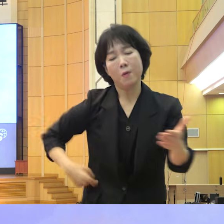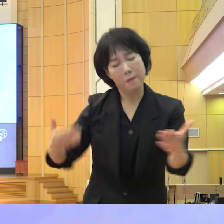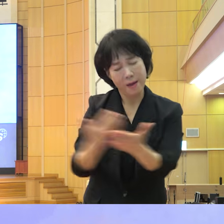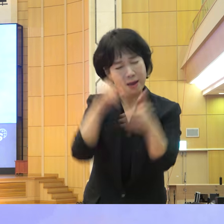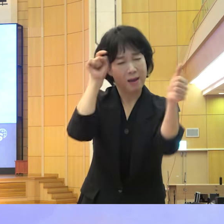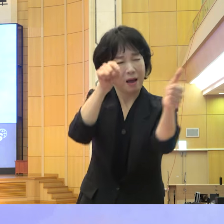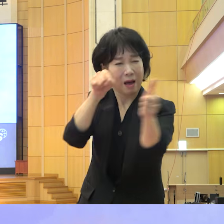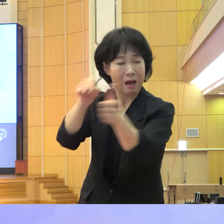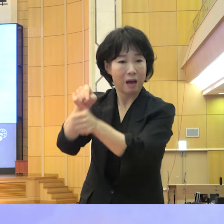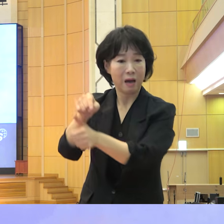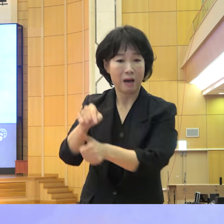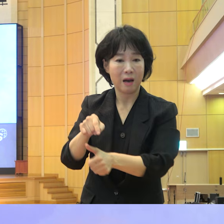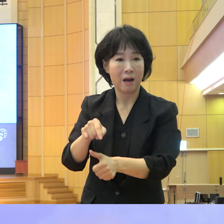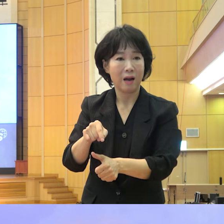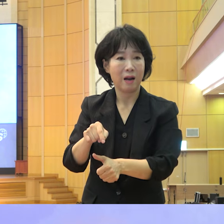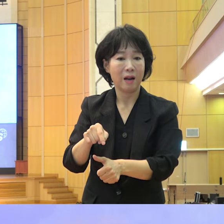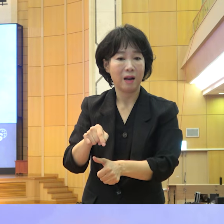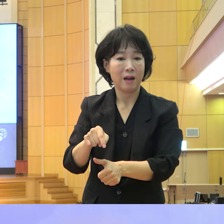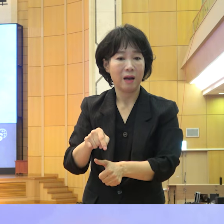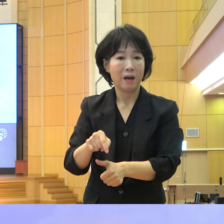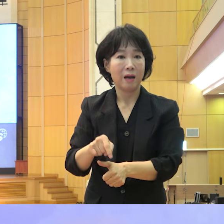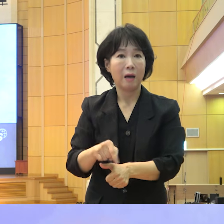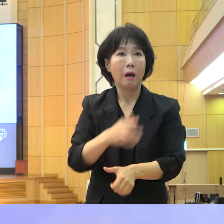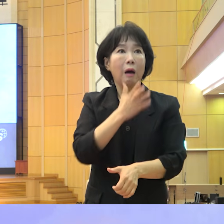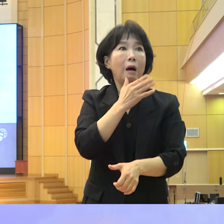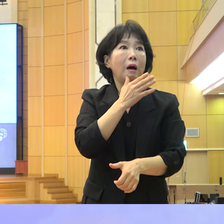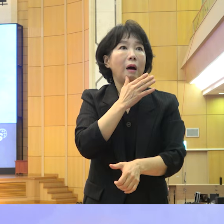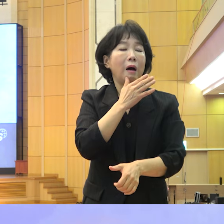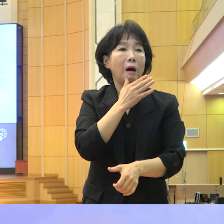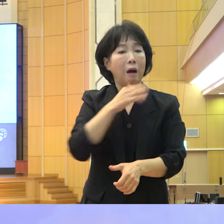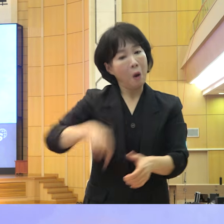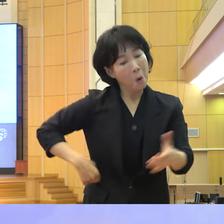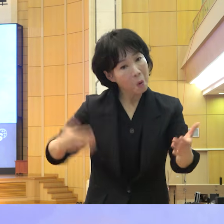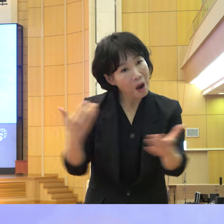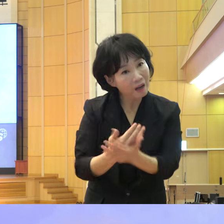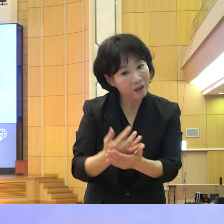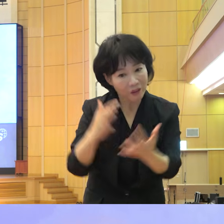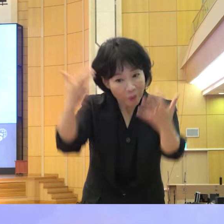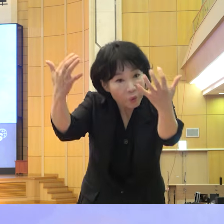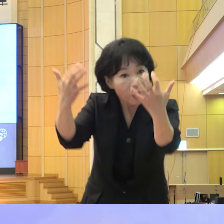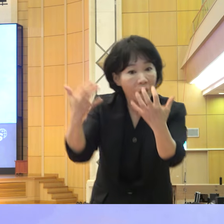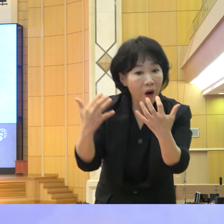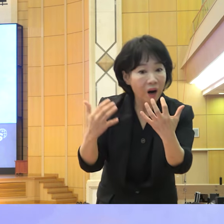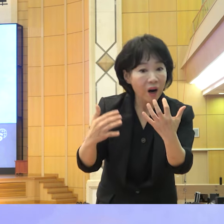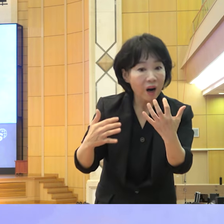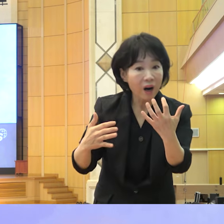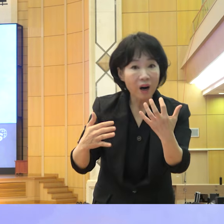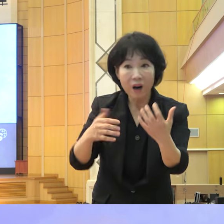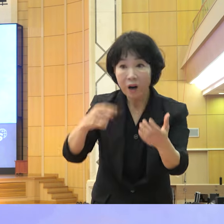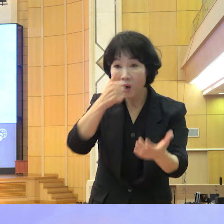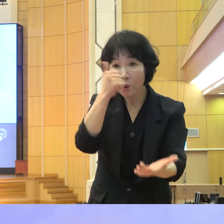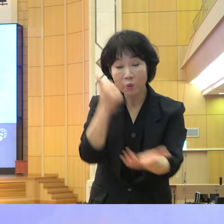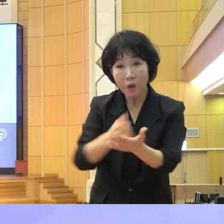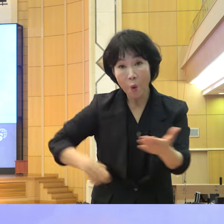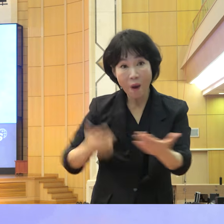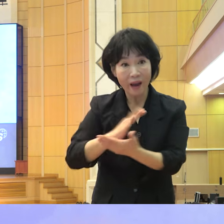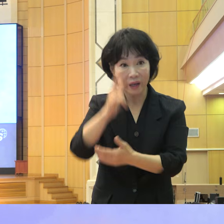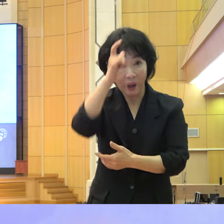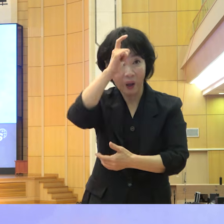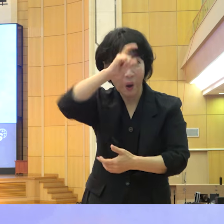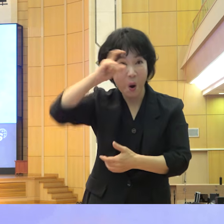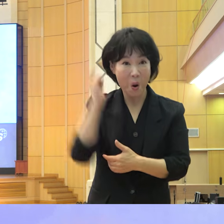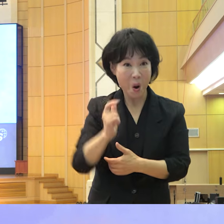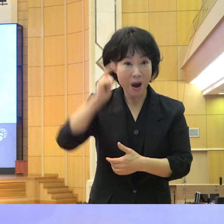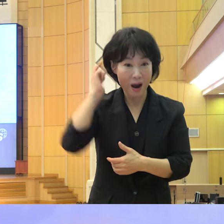돌아와. 내게로 와라. 그래서 막 회개하고 돌아오는 사람이 있고 돌아오지 않은 사람은 10계명 돌판을 내던져가지고